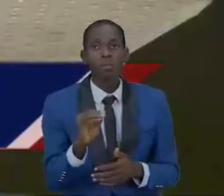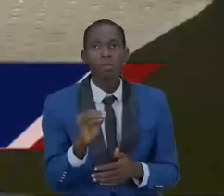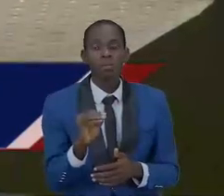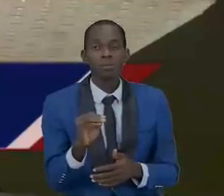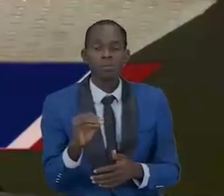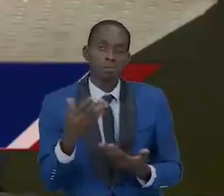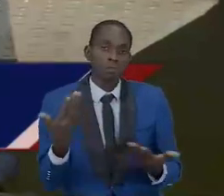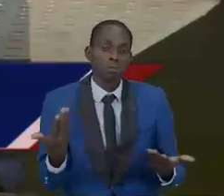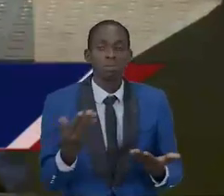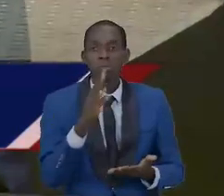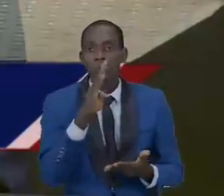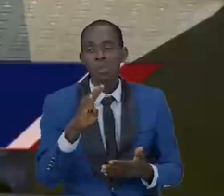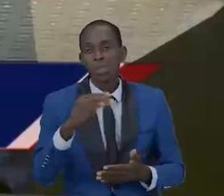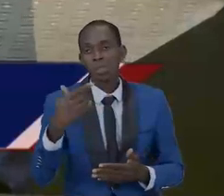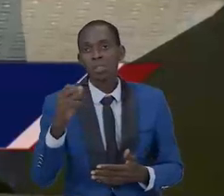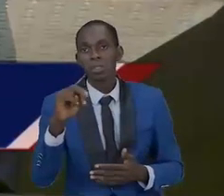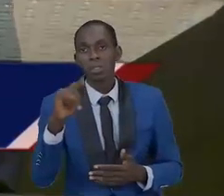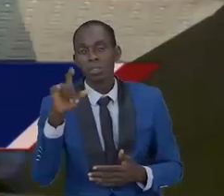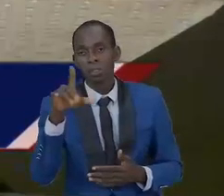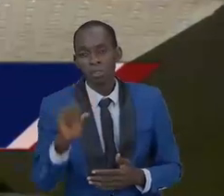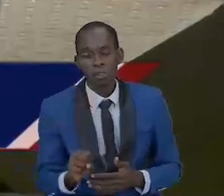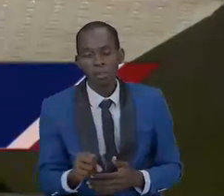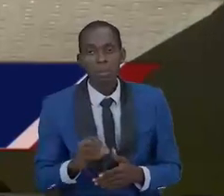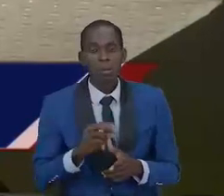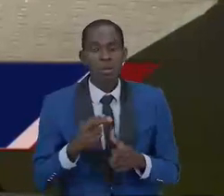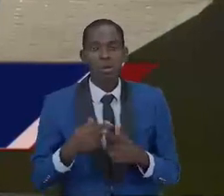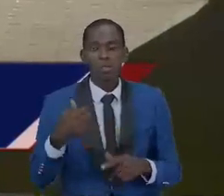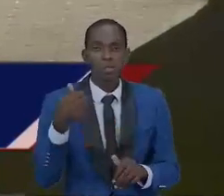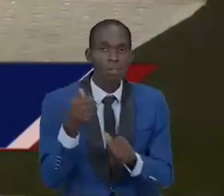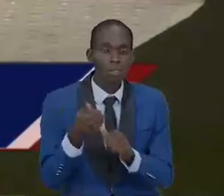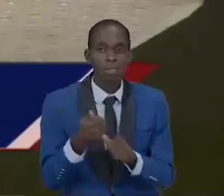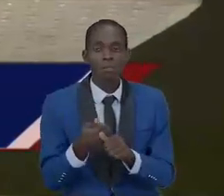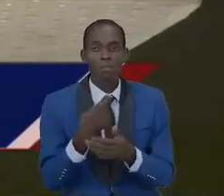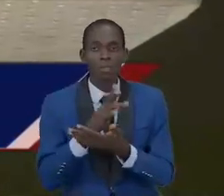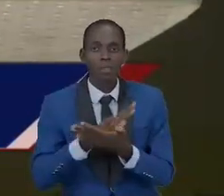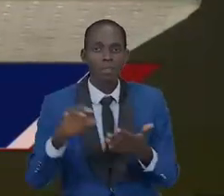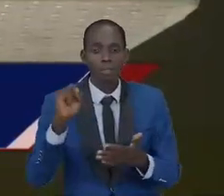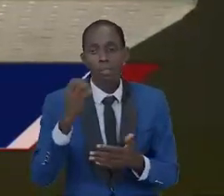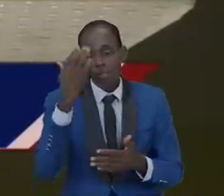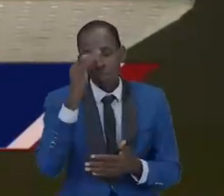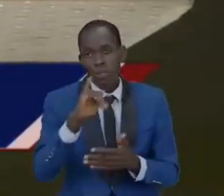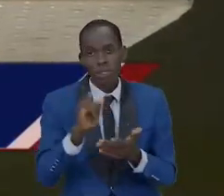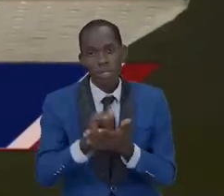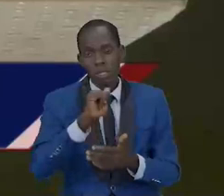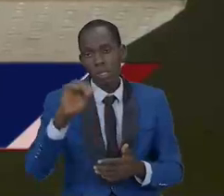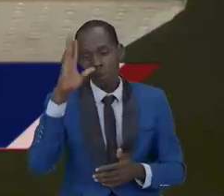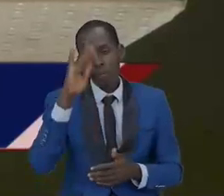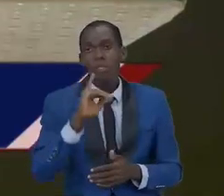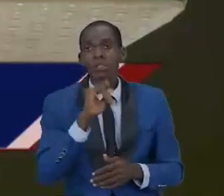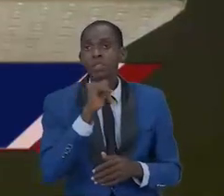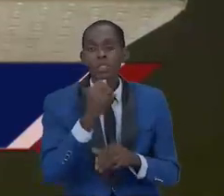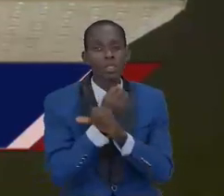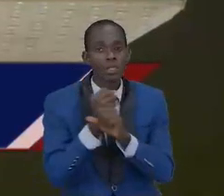ce n'est pas pas les oeuvres de la loi que l'homme le chiffre ou le païen sachant que ce n'est pas par les œuvres de la loi que